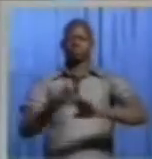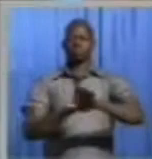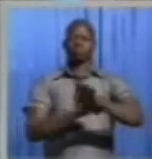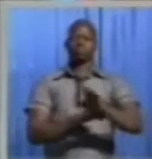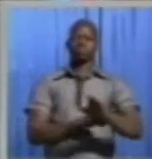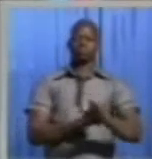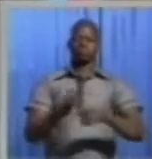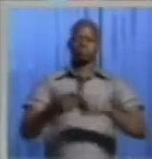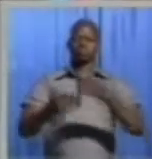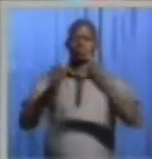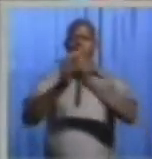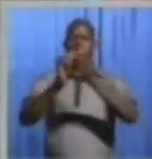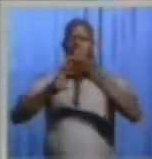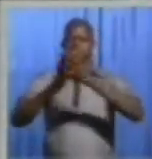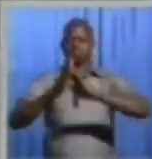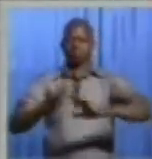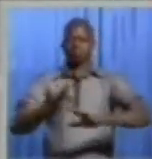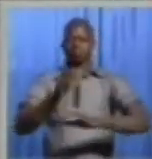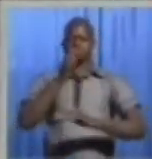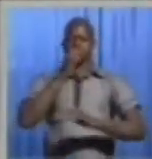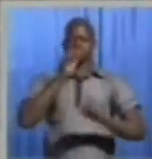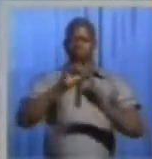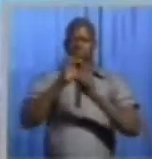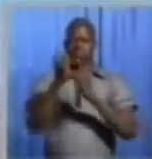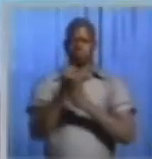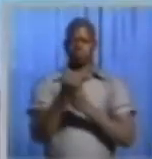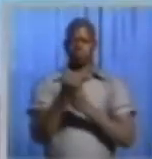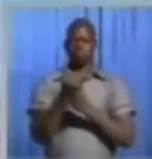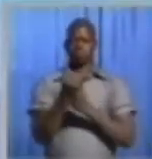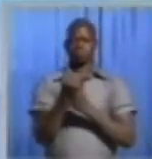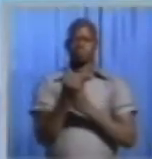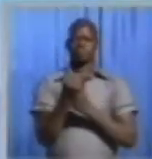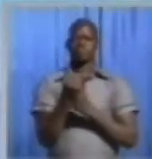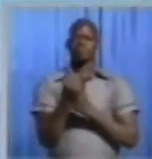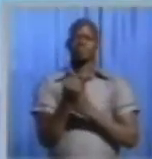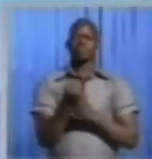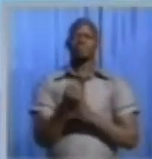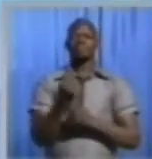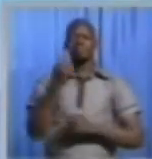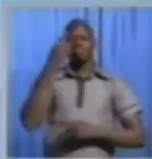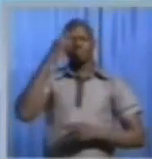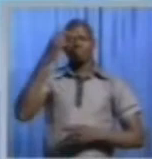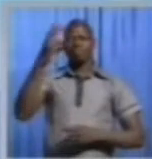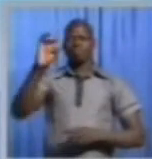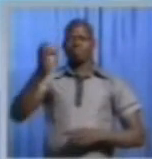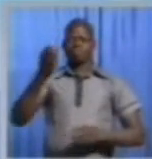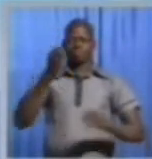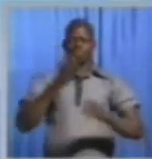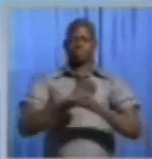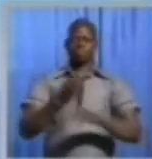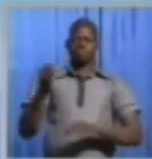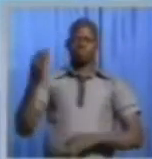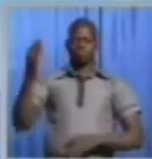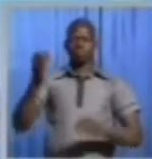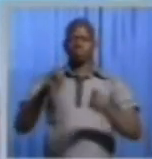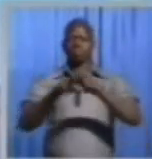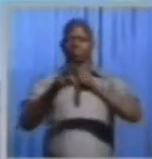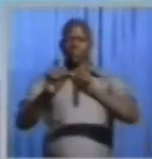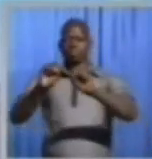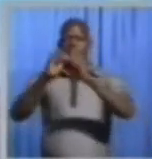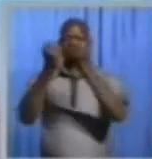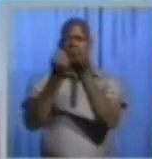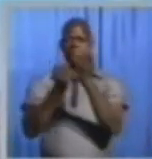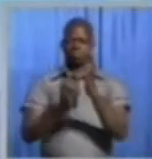riment avec paix et stabilité sociale. Pour sa troisième édition, le Forum multisectoriel de